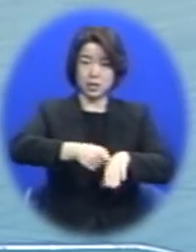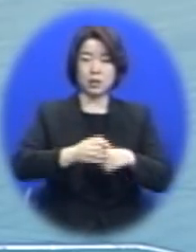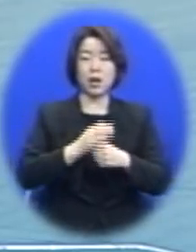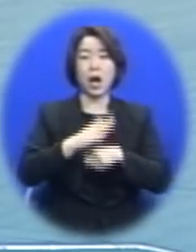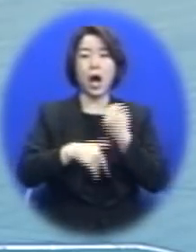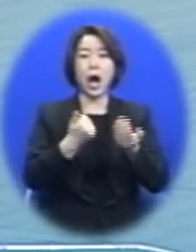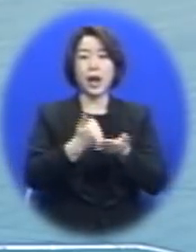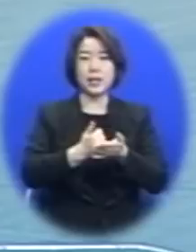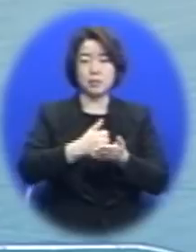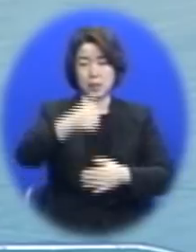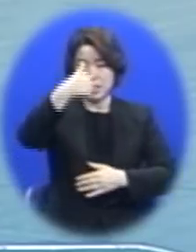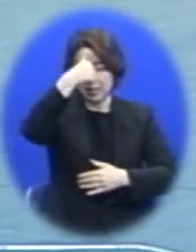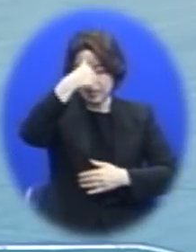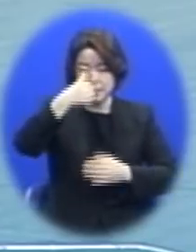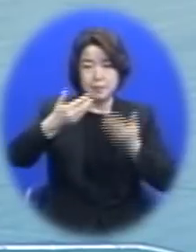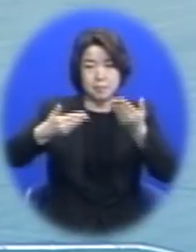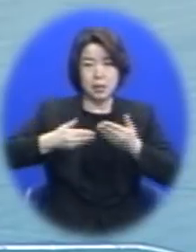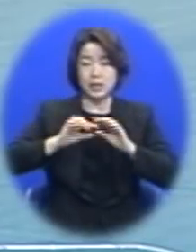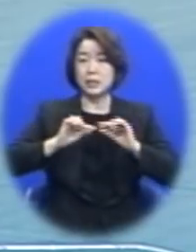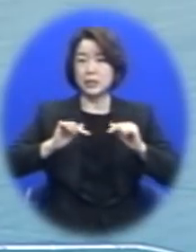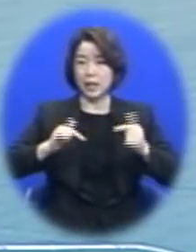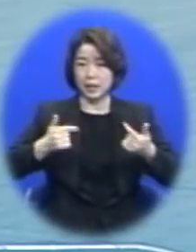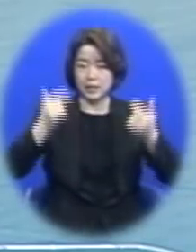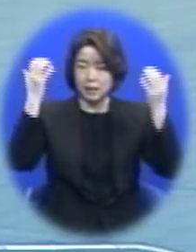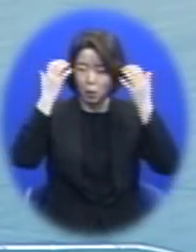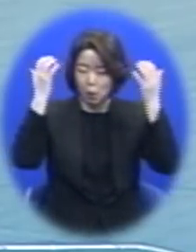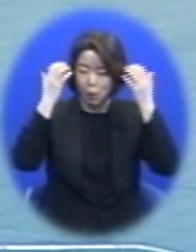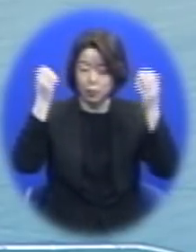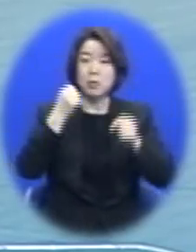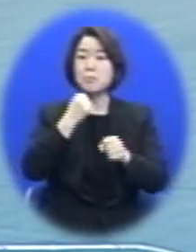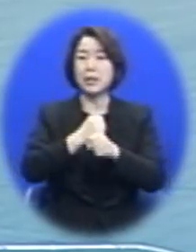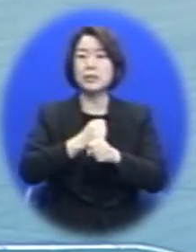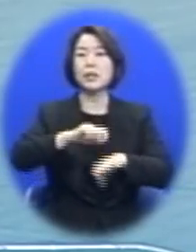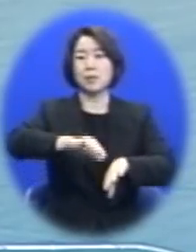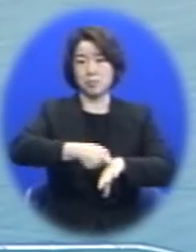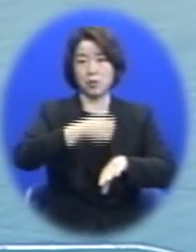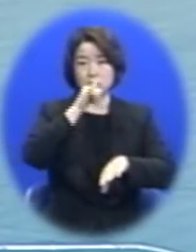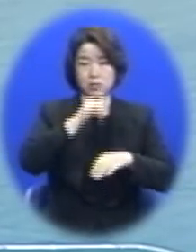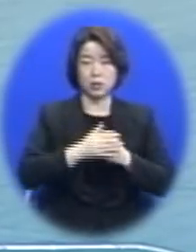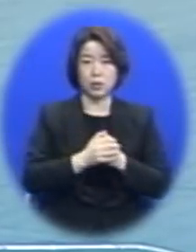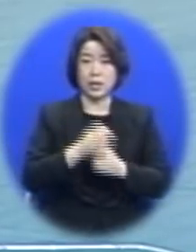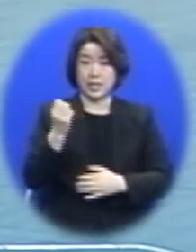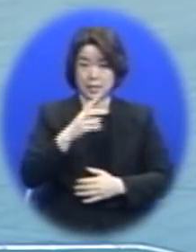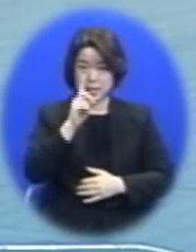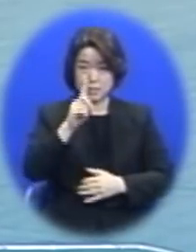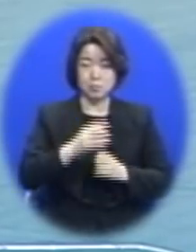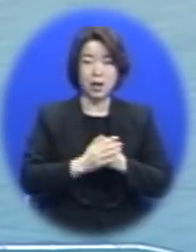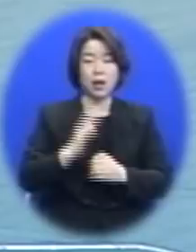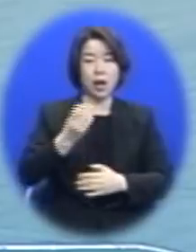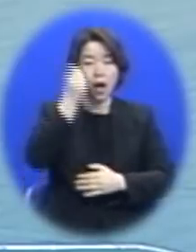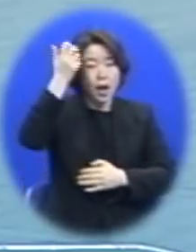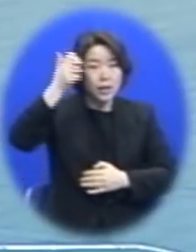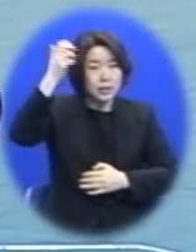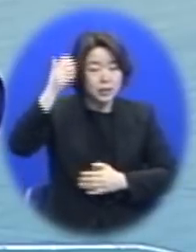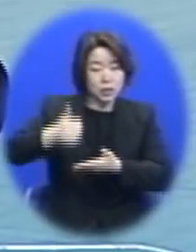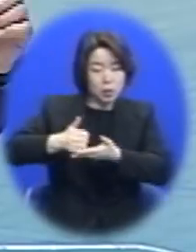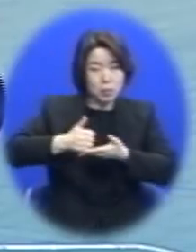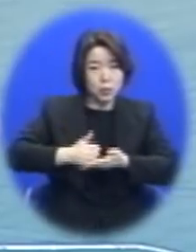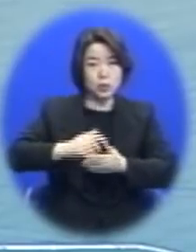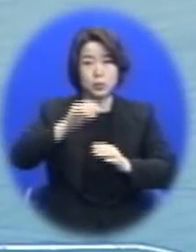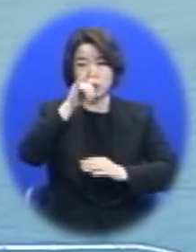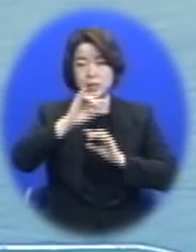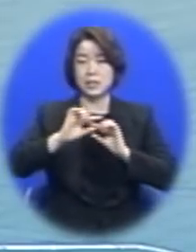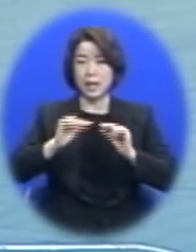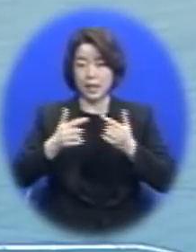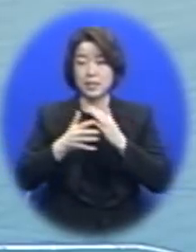맞지 않는 사람들을 고통스럽게 하라는 재앙입니다 다시 말하면 성령을 모시고 있지 않는 사람을 고통을